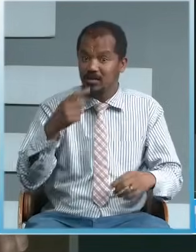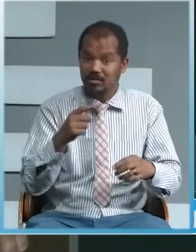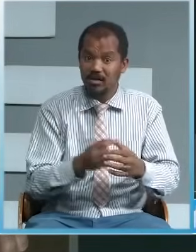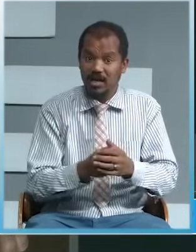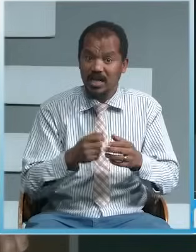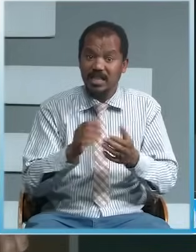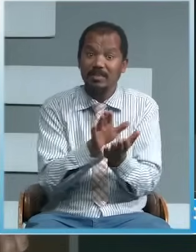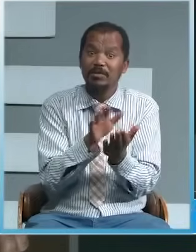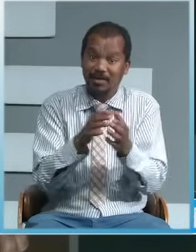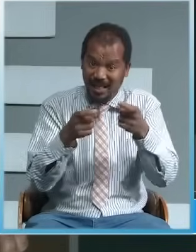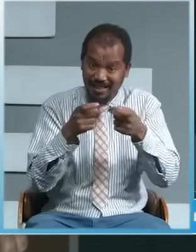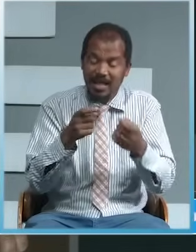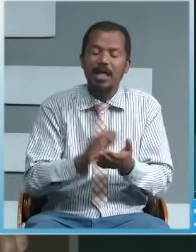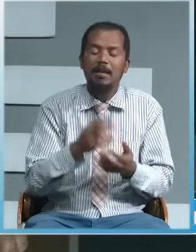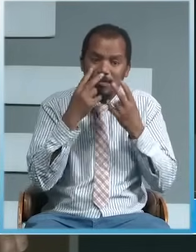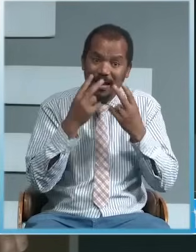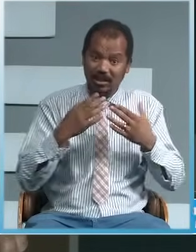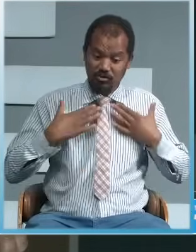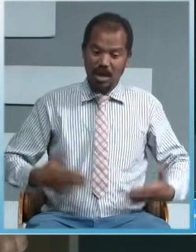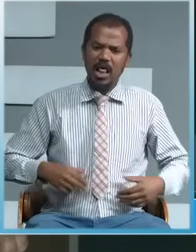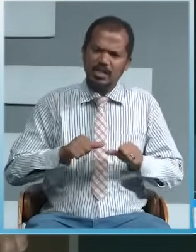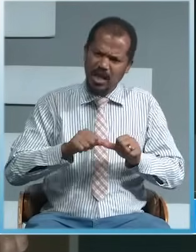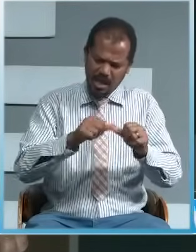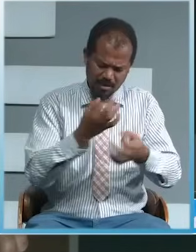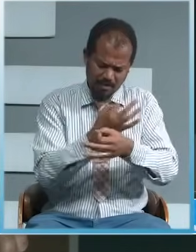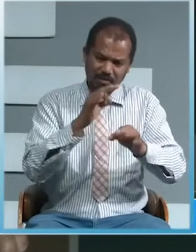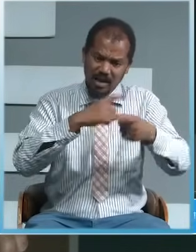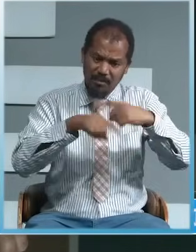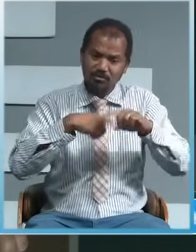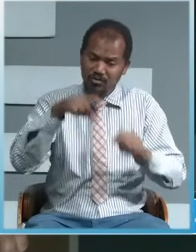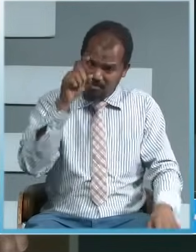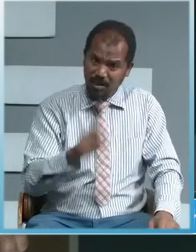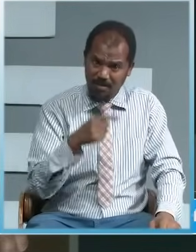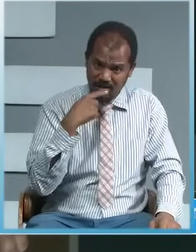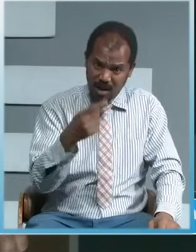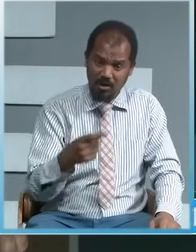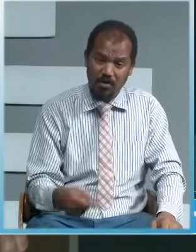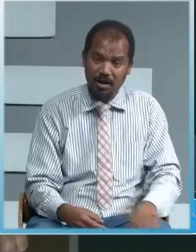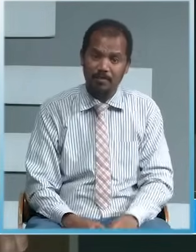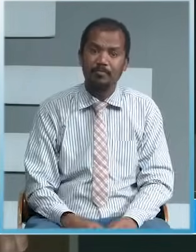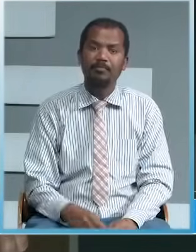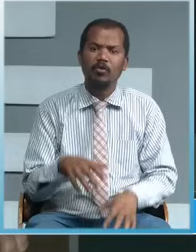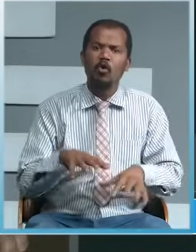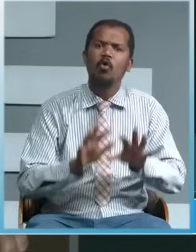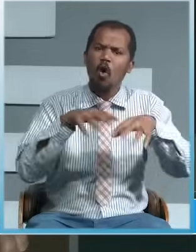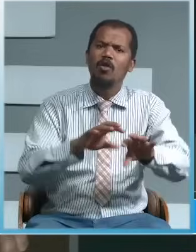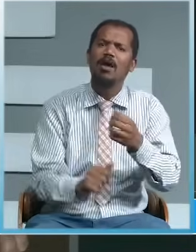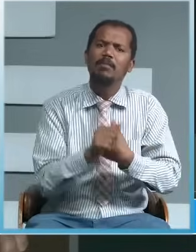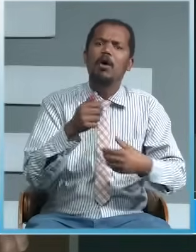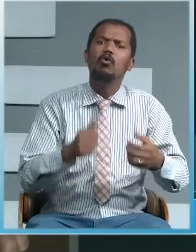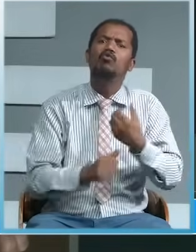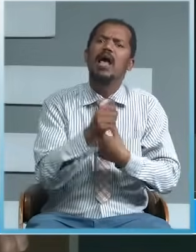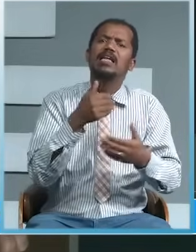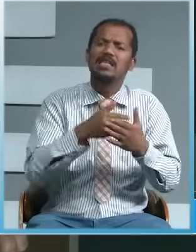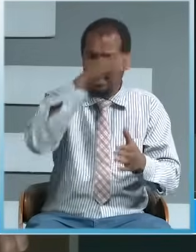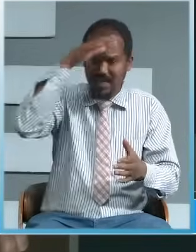የጠቆሙት ርዕሰ መምህሩ የሚመለከታቸው አካላት ዘላቂ መፍትሄ ሊያበጅለት እንደሚገባም ጠቁመዋል። በጎርፍ አደጋው